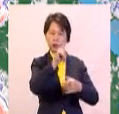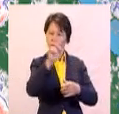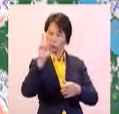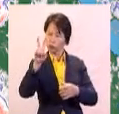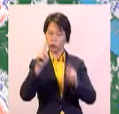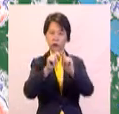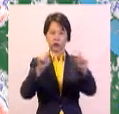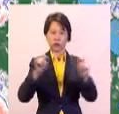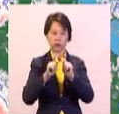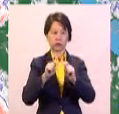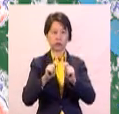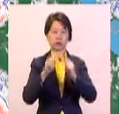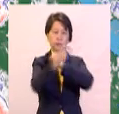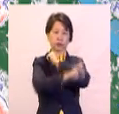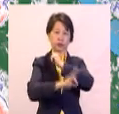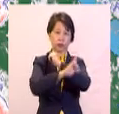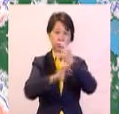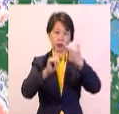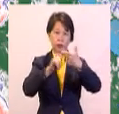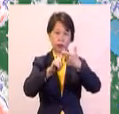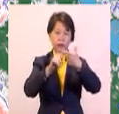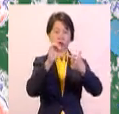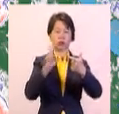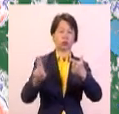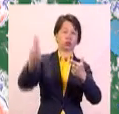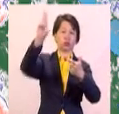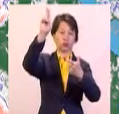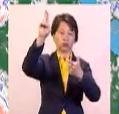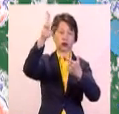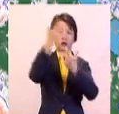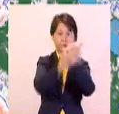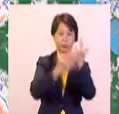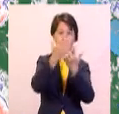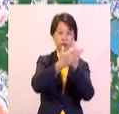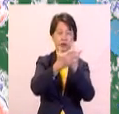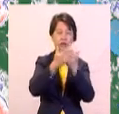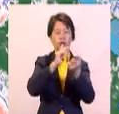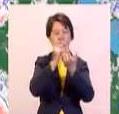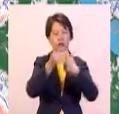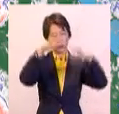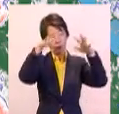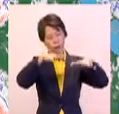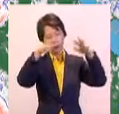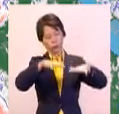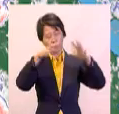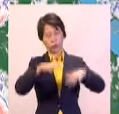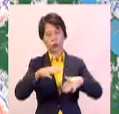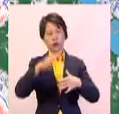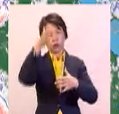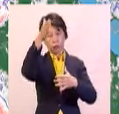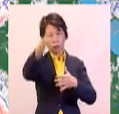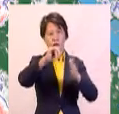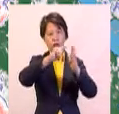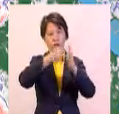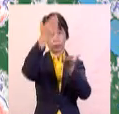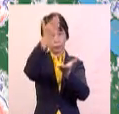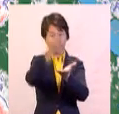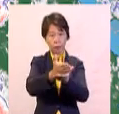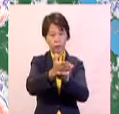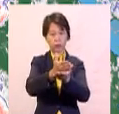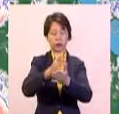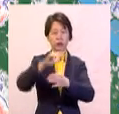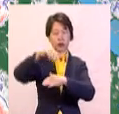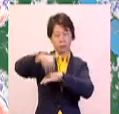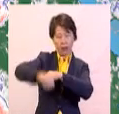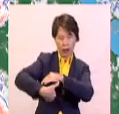tempat melibatkan Negeri Sembilan dan juga di utara semenanjung Malaysia. Keadaan cuaca lembap ini dijangkakan akan mula reda menjelang